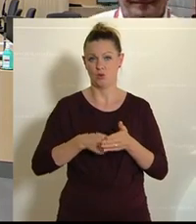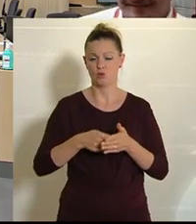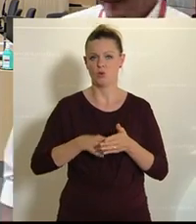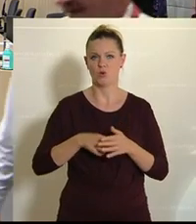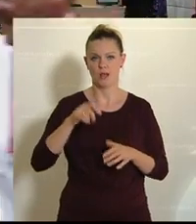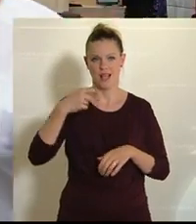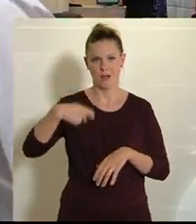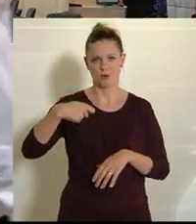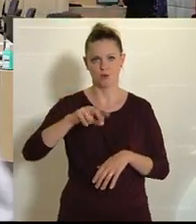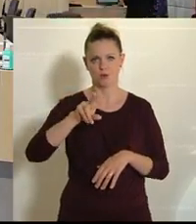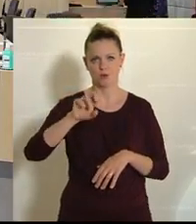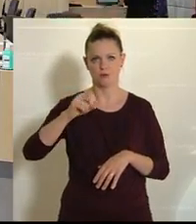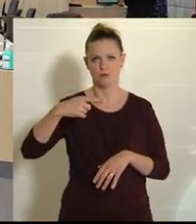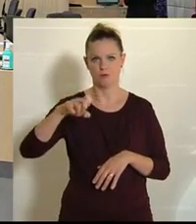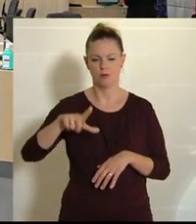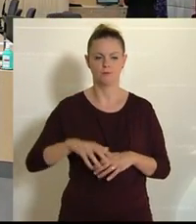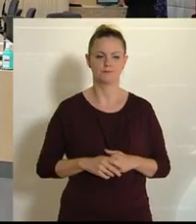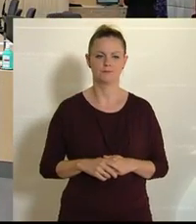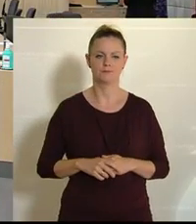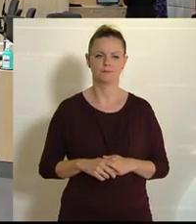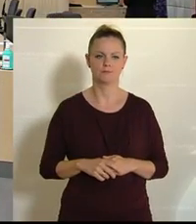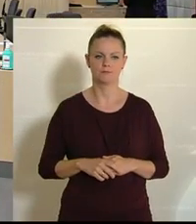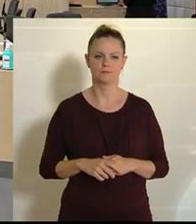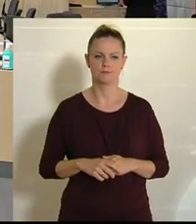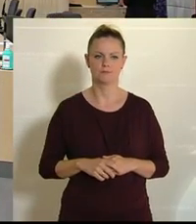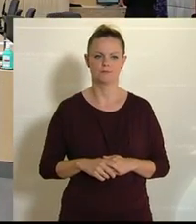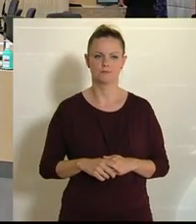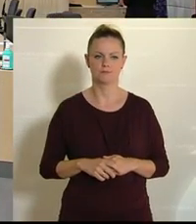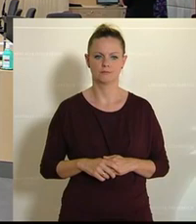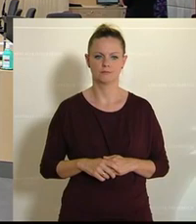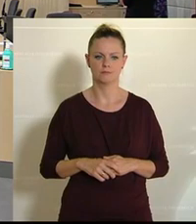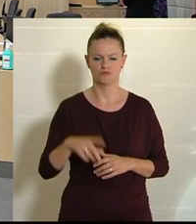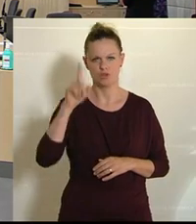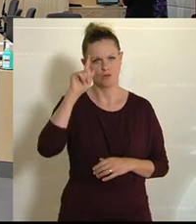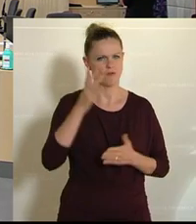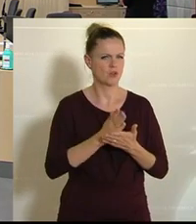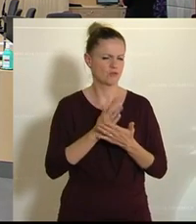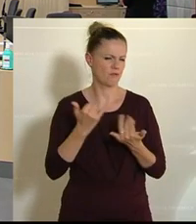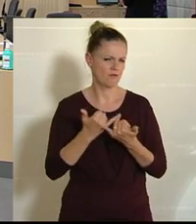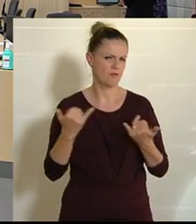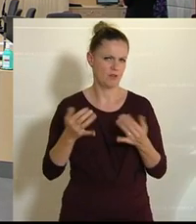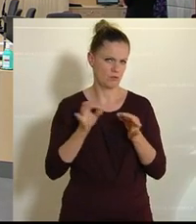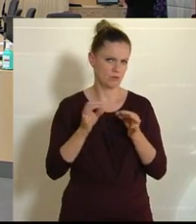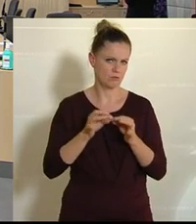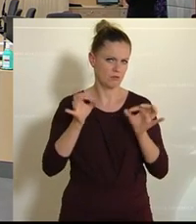Am Weg zum Pult Olga Voglauer von den Grünen. Sie ist Landwirtin in Kärnten. Das ist tatsächlich eine Berichtigung.